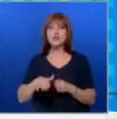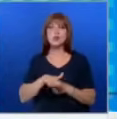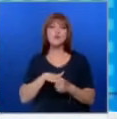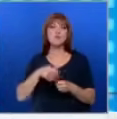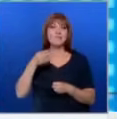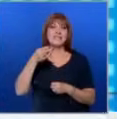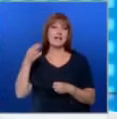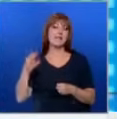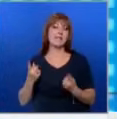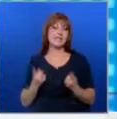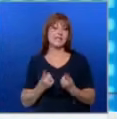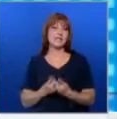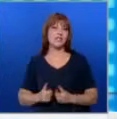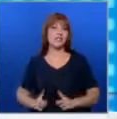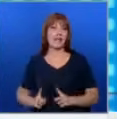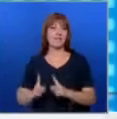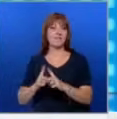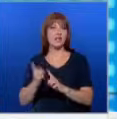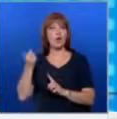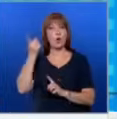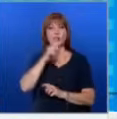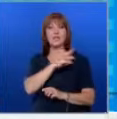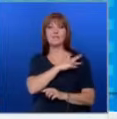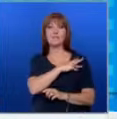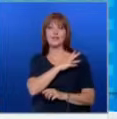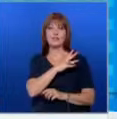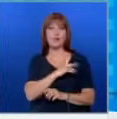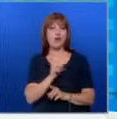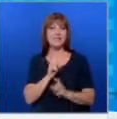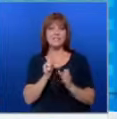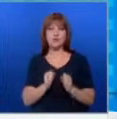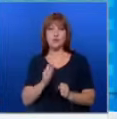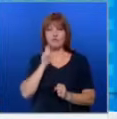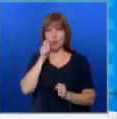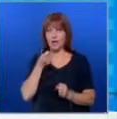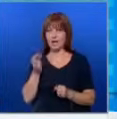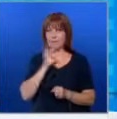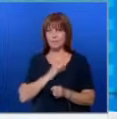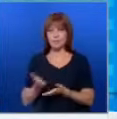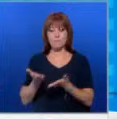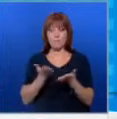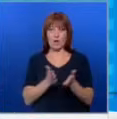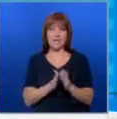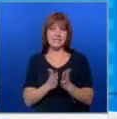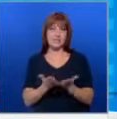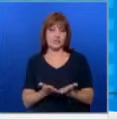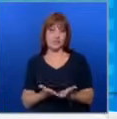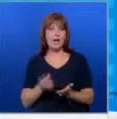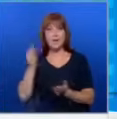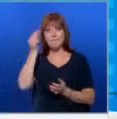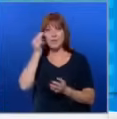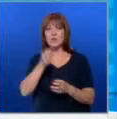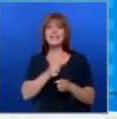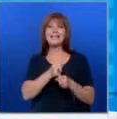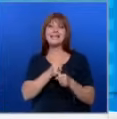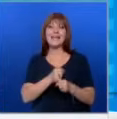на върха на Алианса, която се открива утре в Вашингтон. Не се очаква Украина да получи покана за членство. Знаете, българската